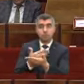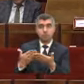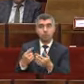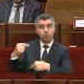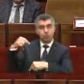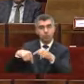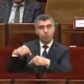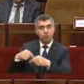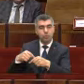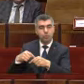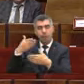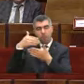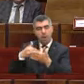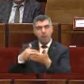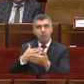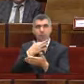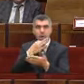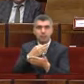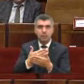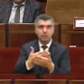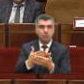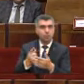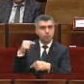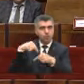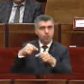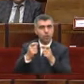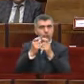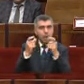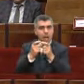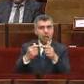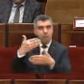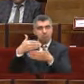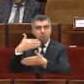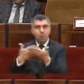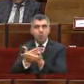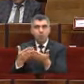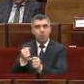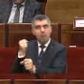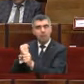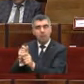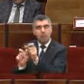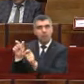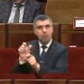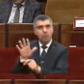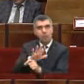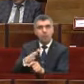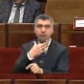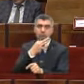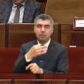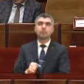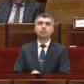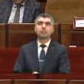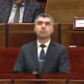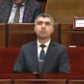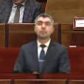يجيو يلقاو تسهيلات اداريه ويقدموا الاستثمارات ديال في بلادهم ويفيدوا الوطن ديالهم. كاين